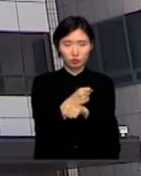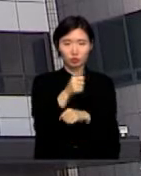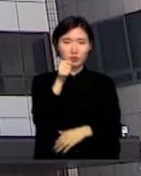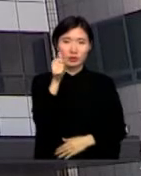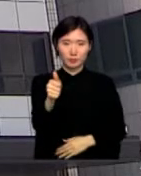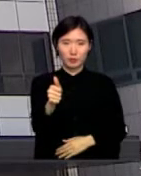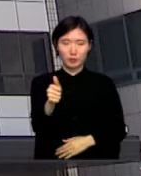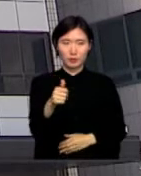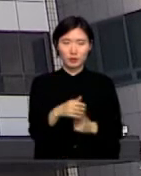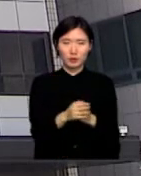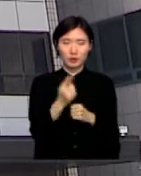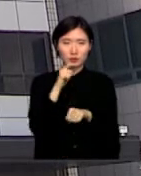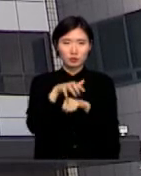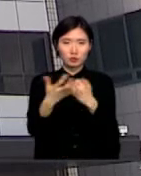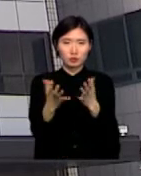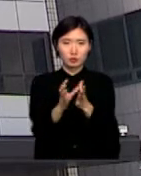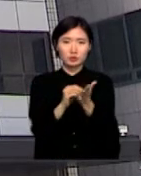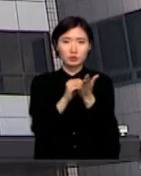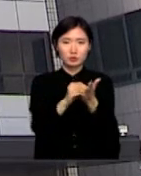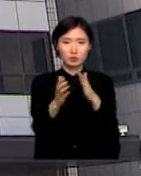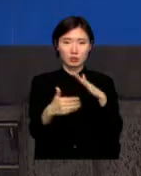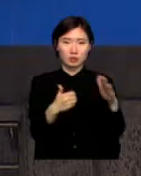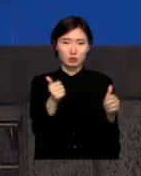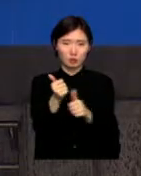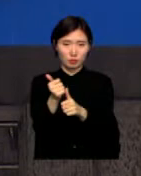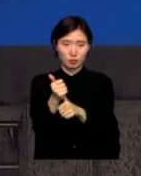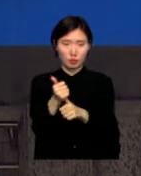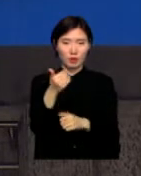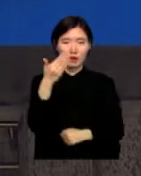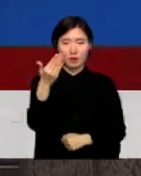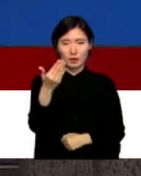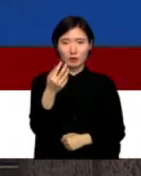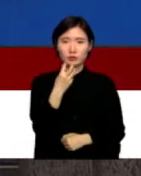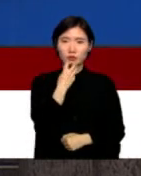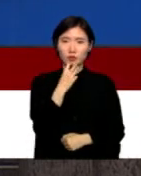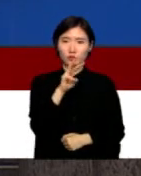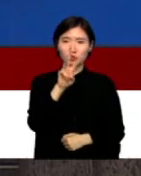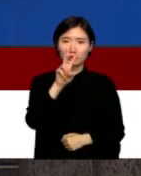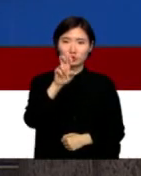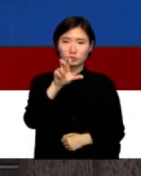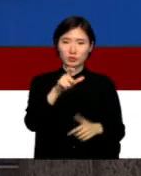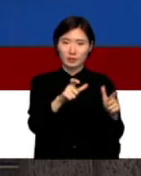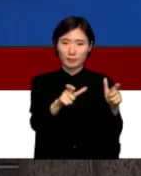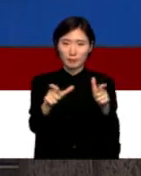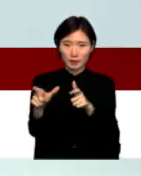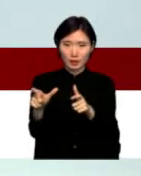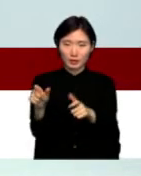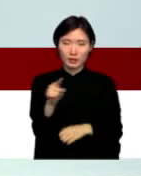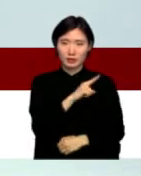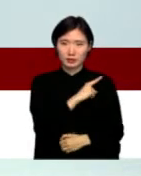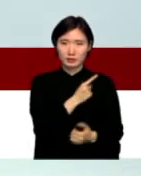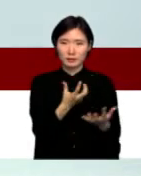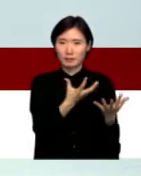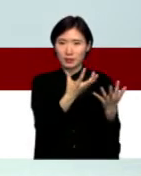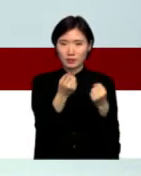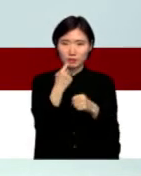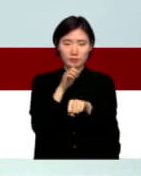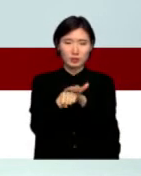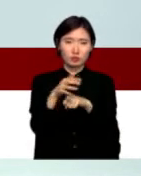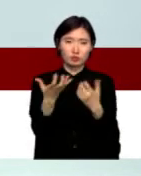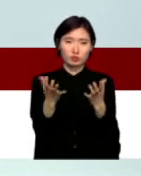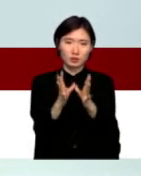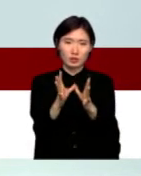중국에서는 민주당에서 등록한 예비후보 만 9명으로 서울 25개 자치구 중 가장 많은 민주당 예비후보 가